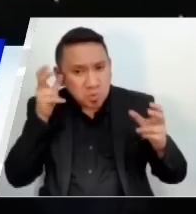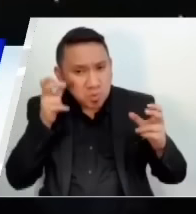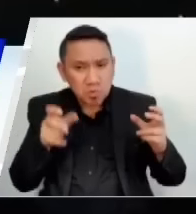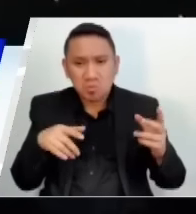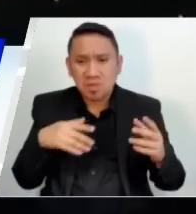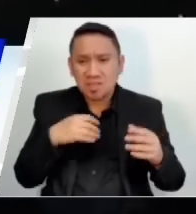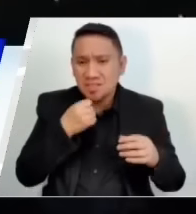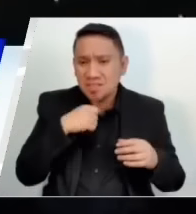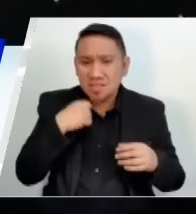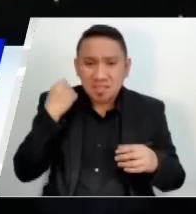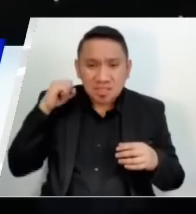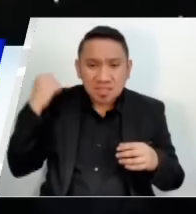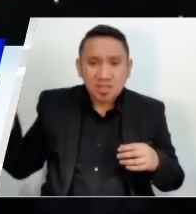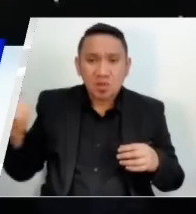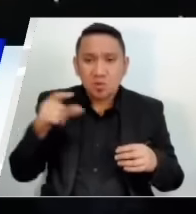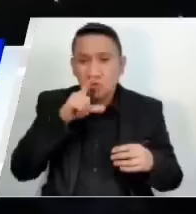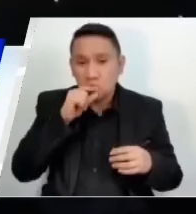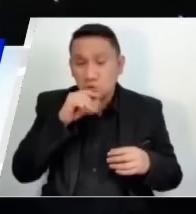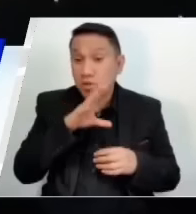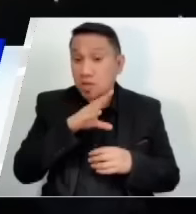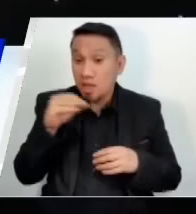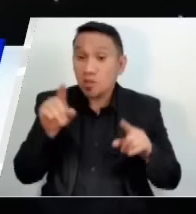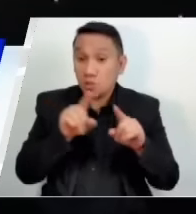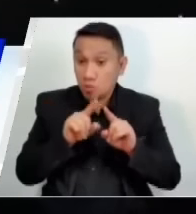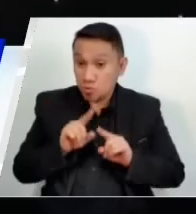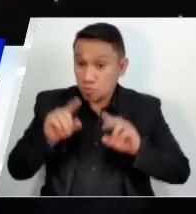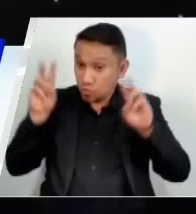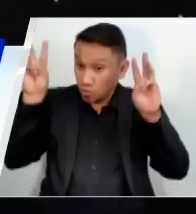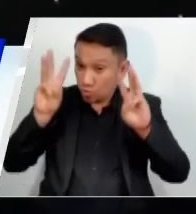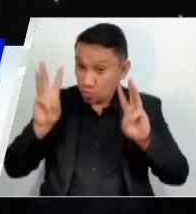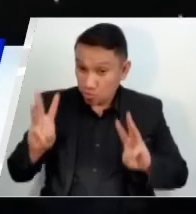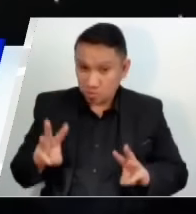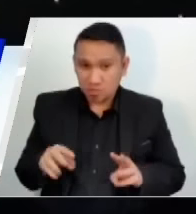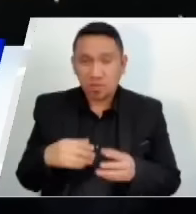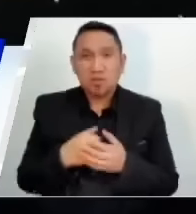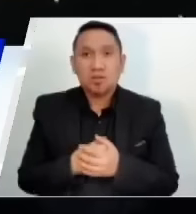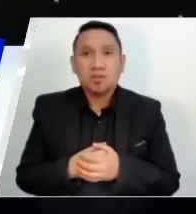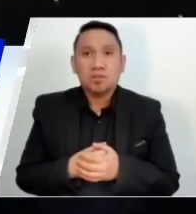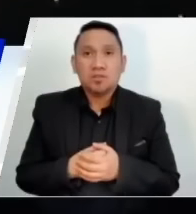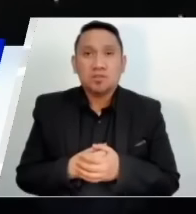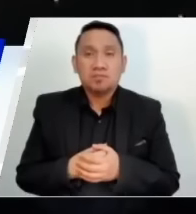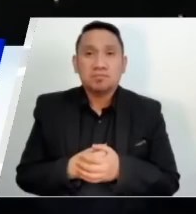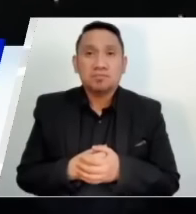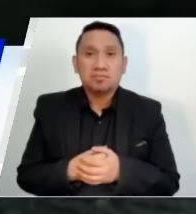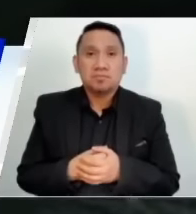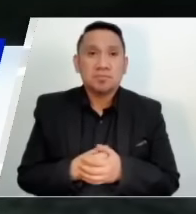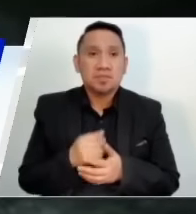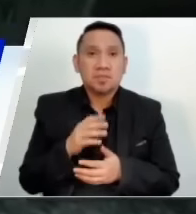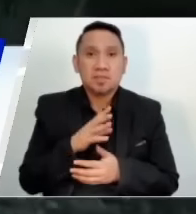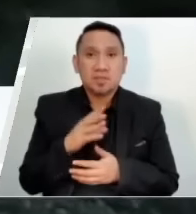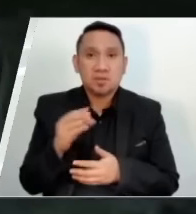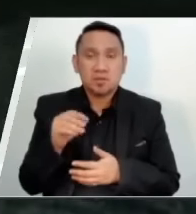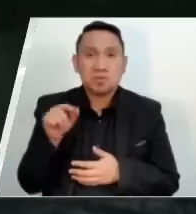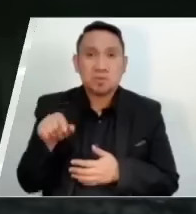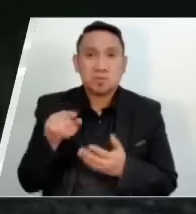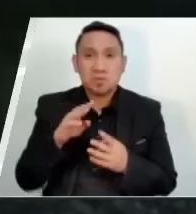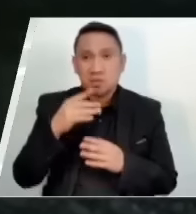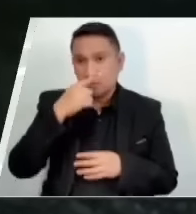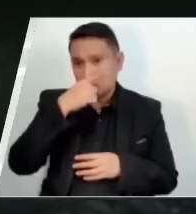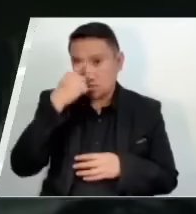sa pagpapalit ng panahon, papalit din siya ng piyasa mula Winter Solstice hanggang maging Summer